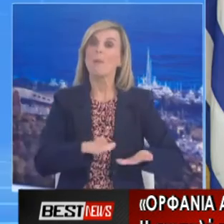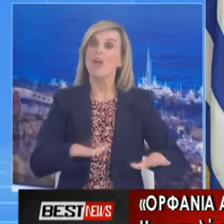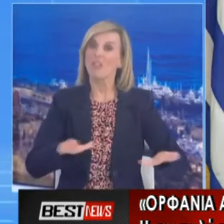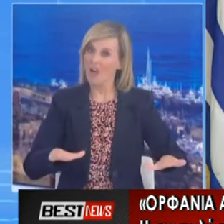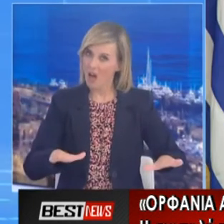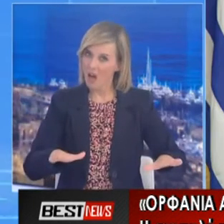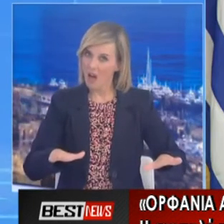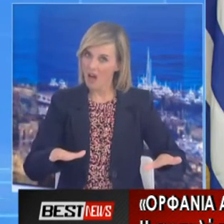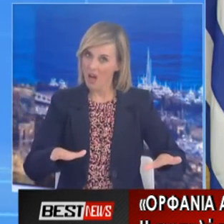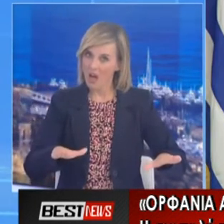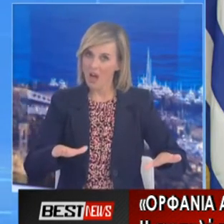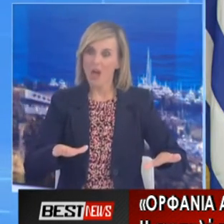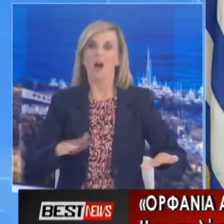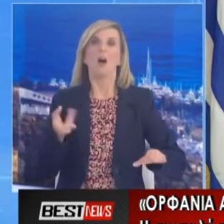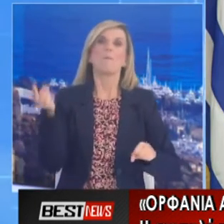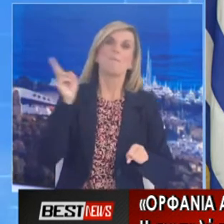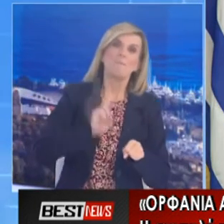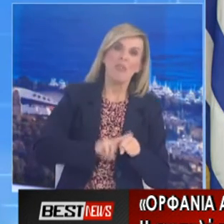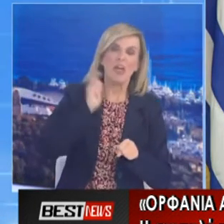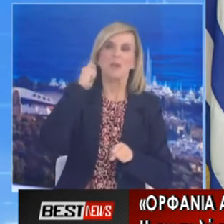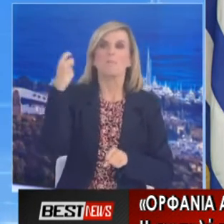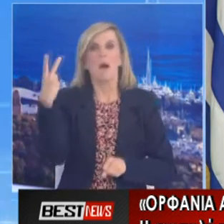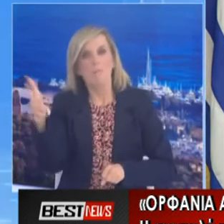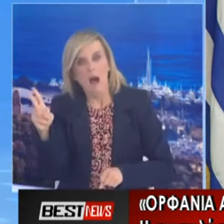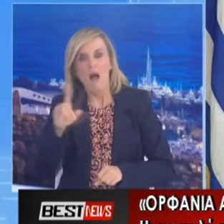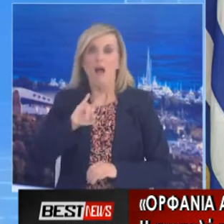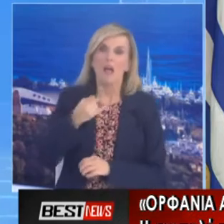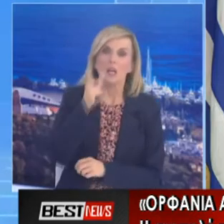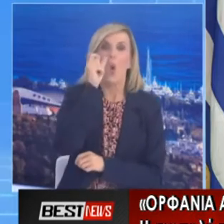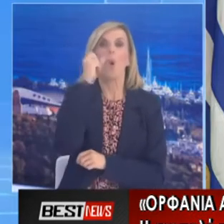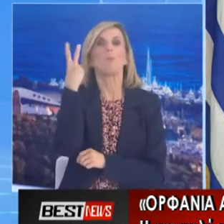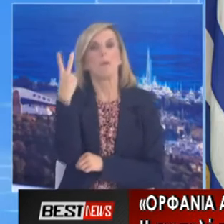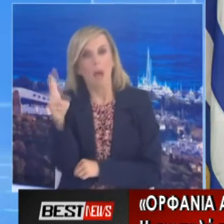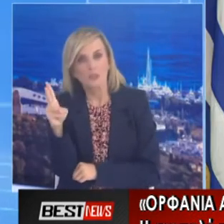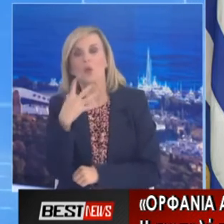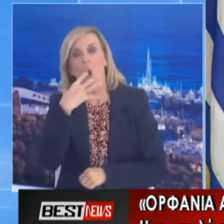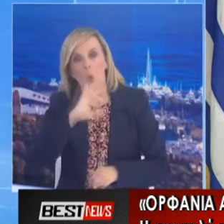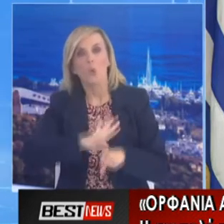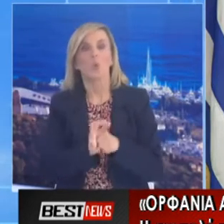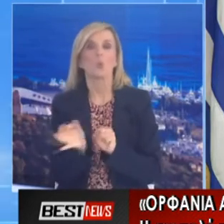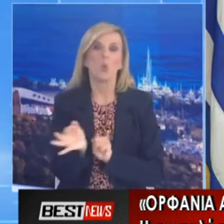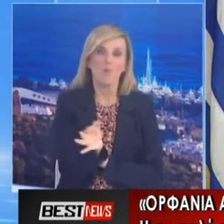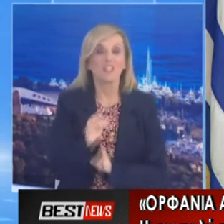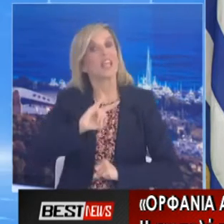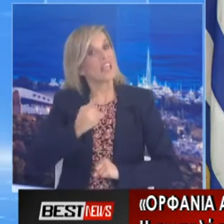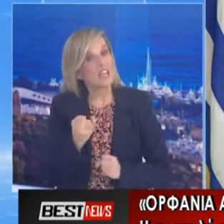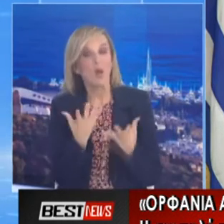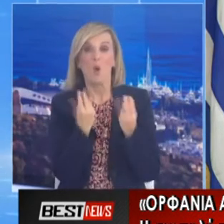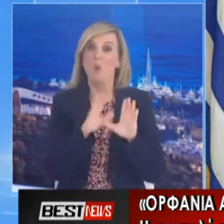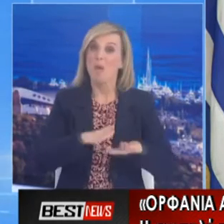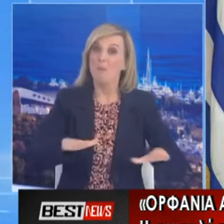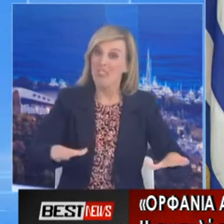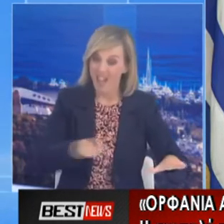παιδιά. Χιλιάδες επομένως παιδιά, σύμφωνα με την συγγραφέα Σούζαν Χίλις, επιδημιολόγο του